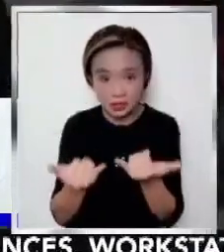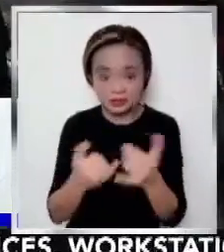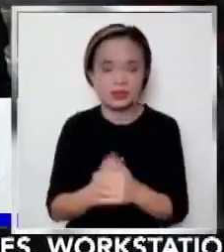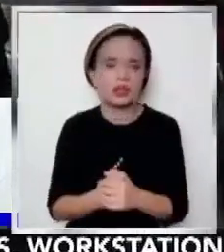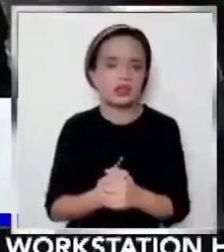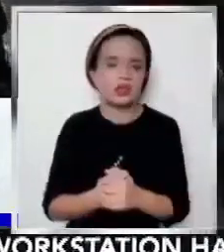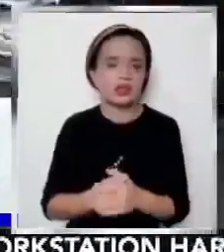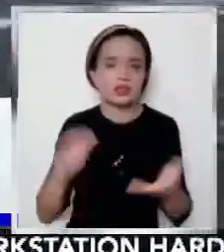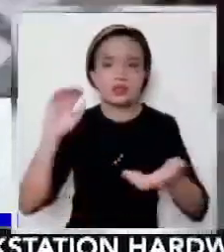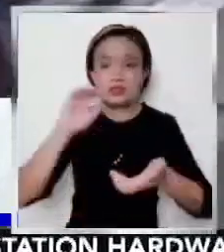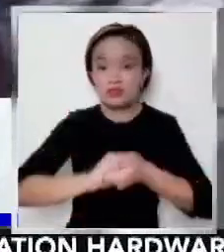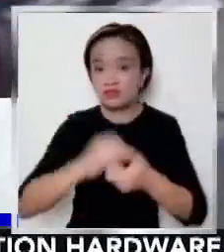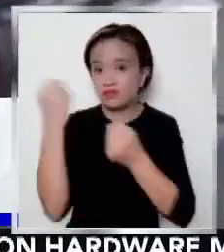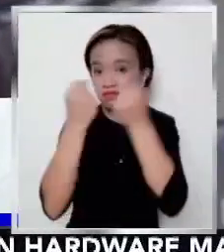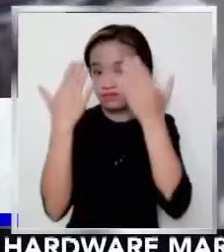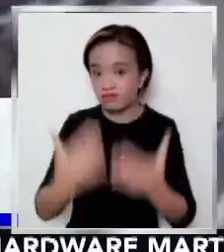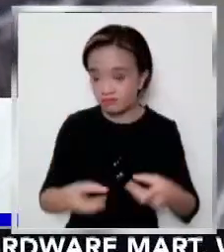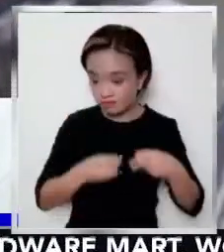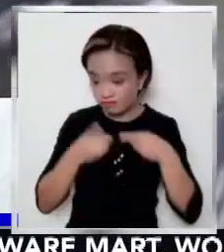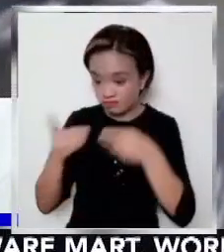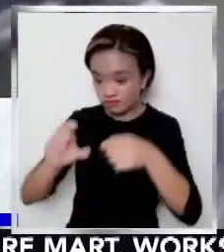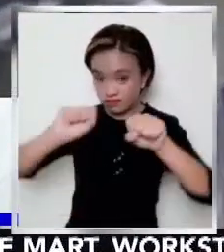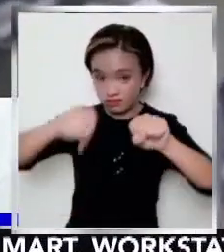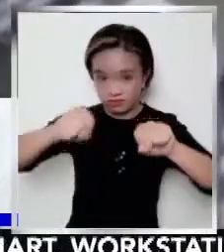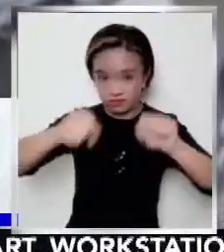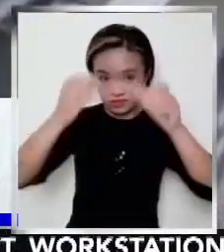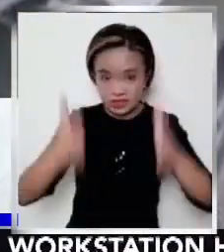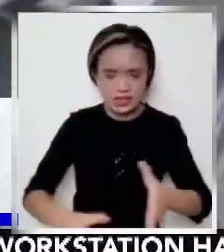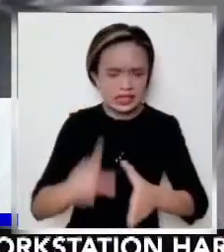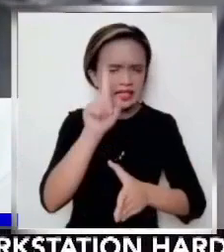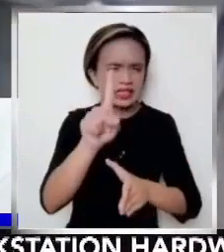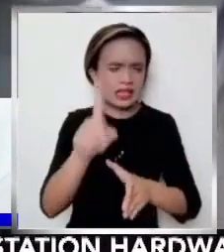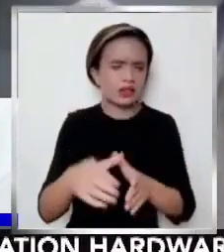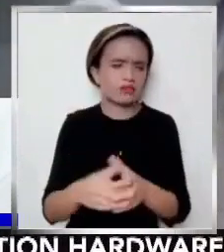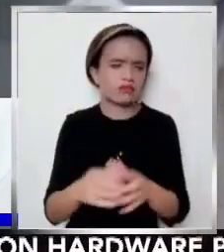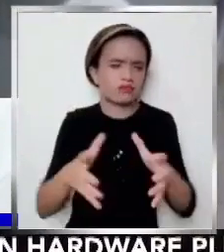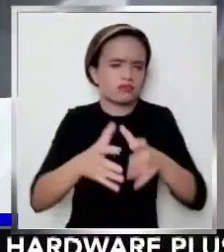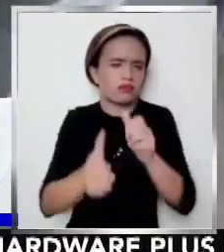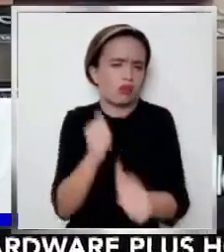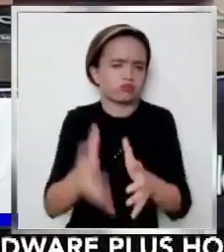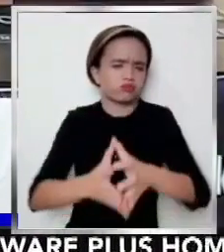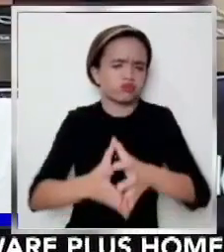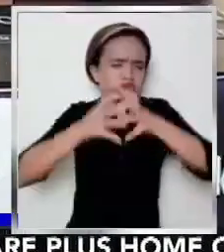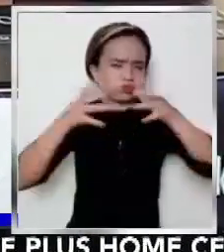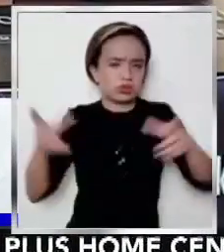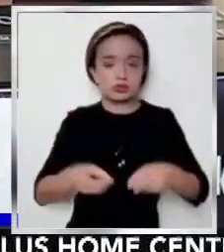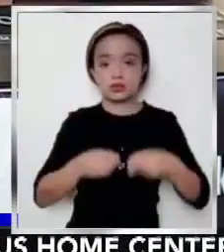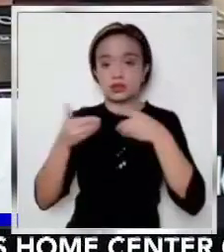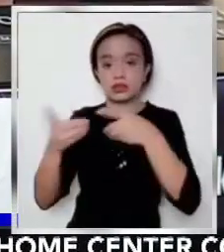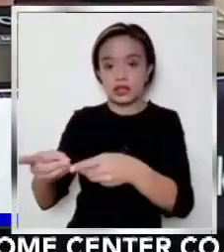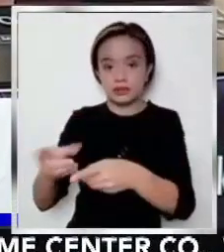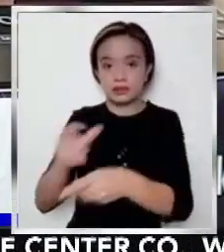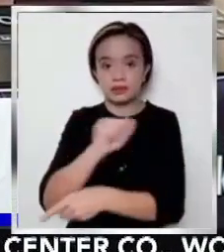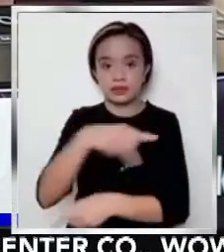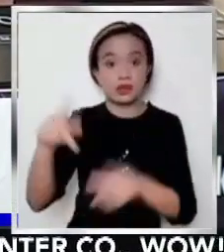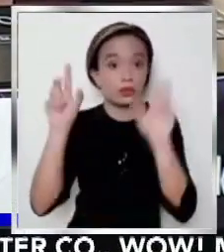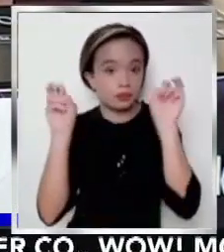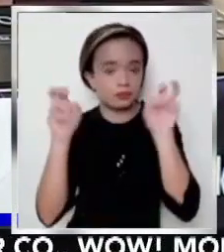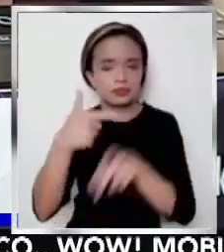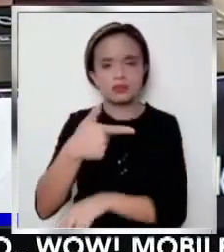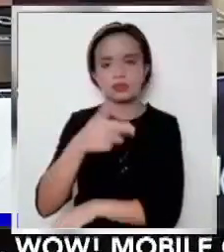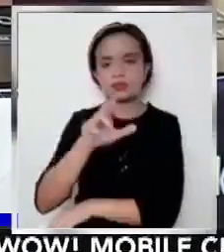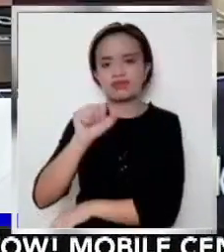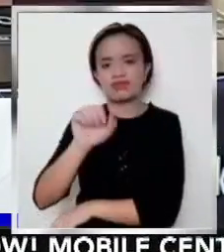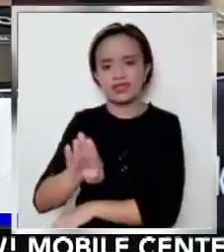at delivery rider ng isa sa pinakamalaking ride-hailing at delivery app sa bansa, ang Grab Philippines, nagbabalak